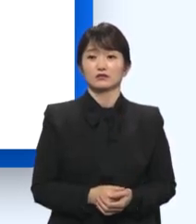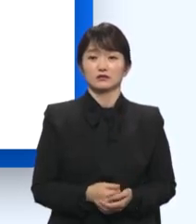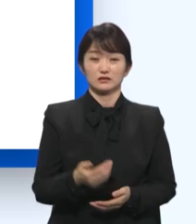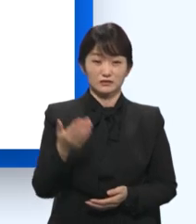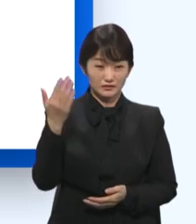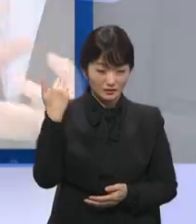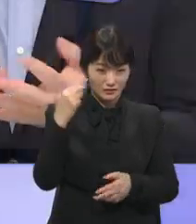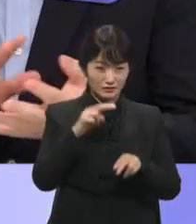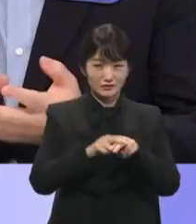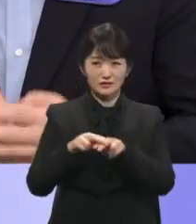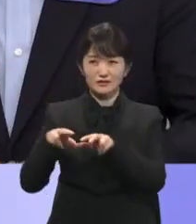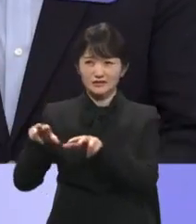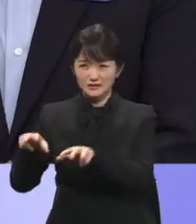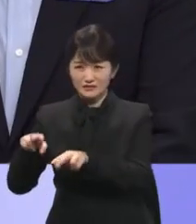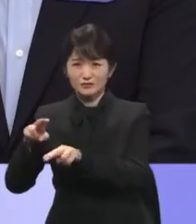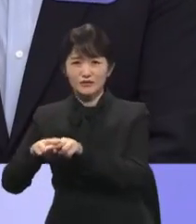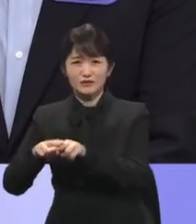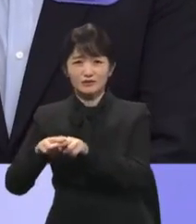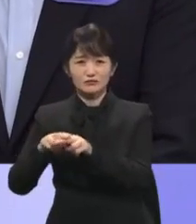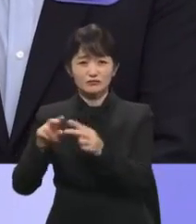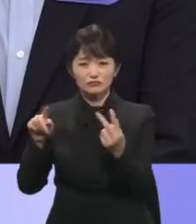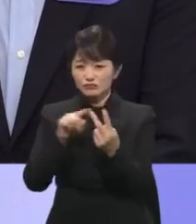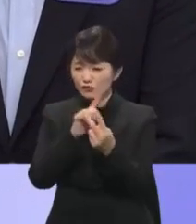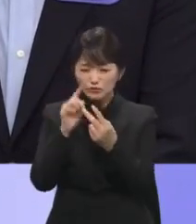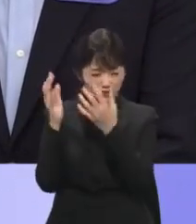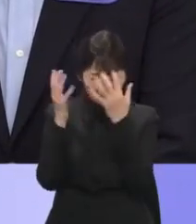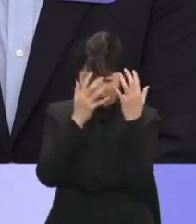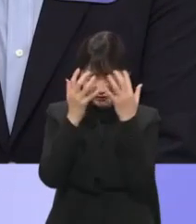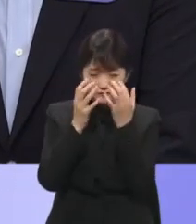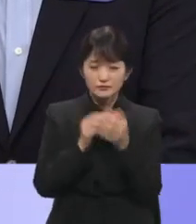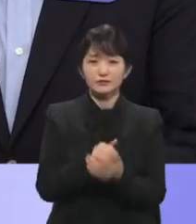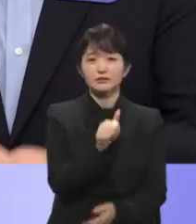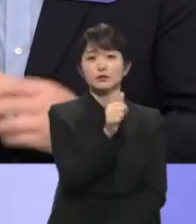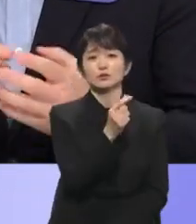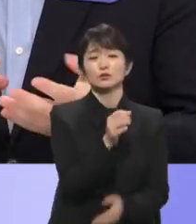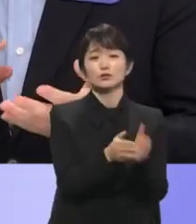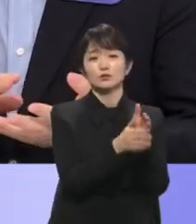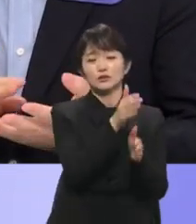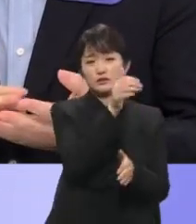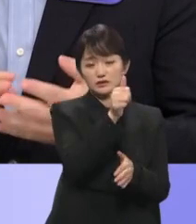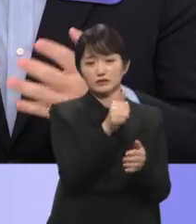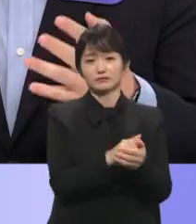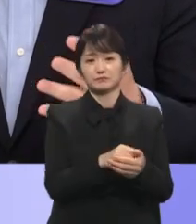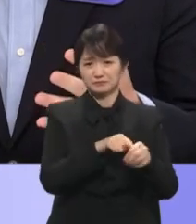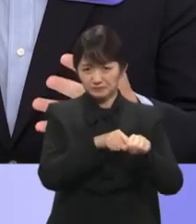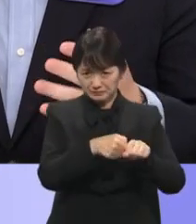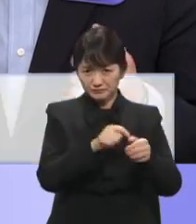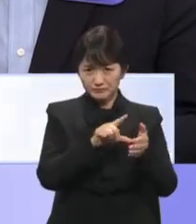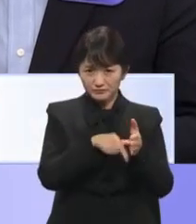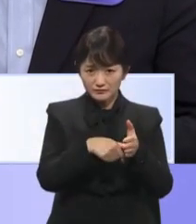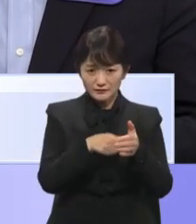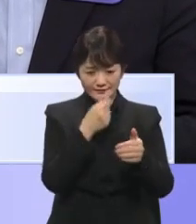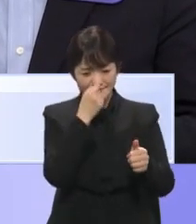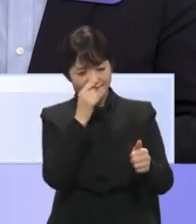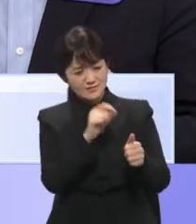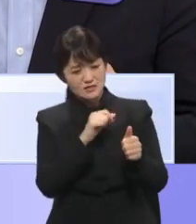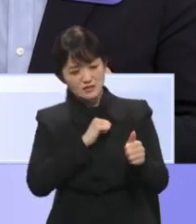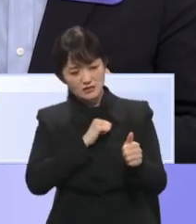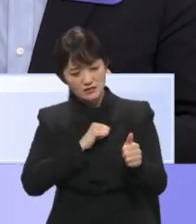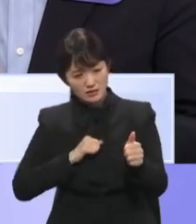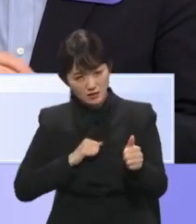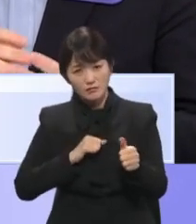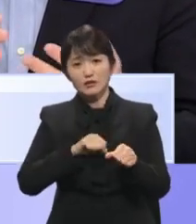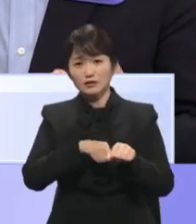현직이 있는데 막 헷갈려요 이제는 근데 이제 홍준표 시장네 홍준표 시장이 당시에 징계받을 때도 그러한 어떤 수모를 참고 내가 징계를